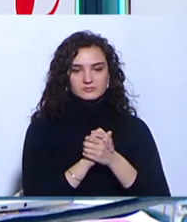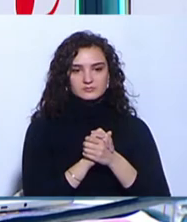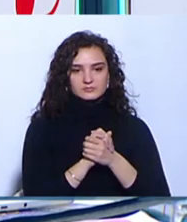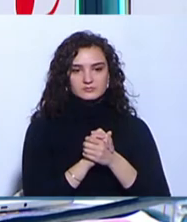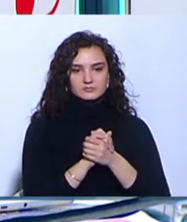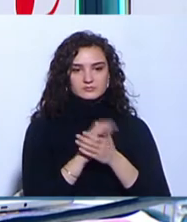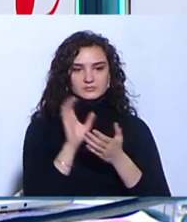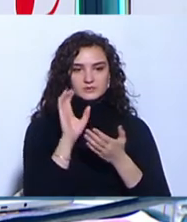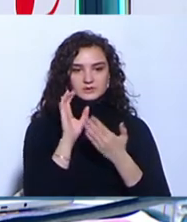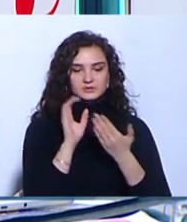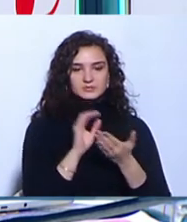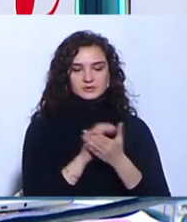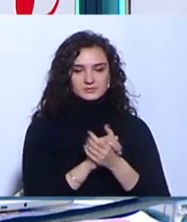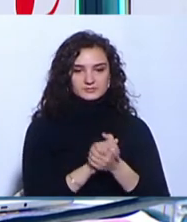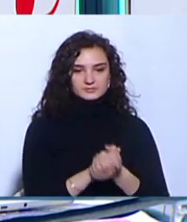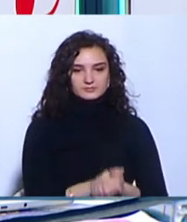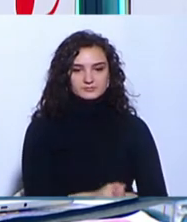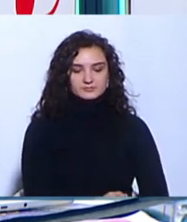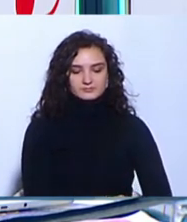გისმენთ, ეთერში ხართ.